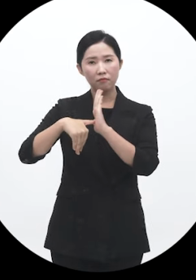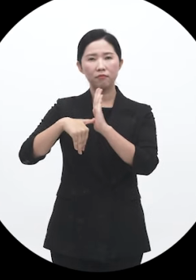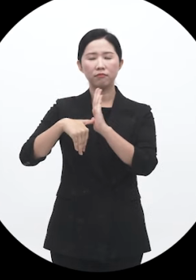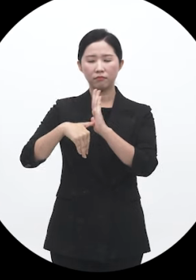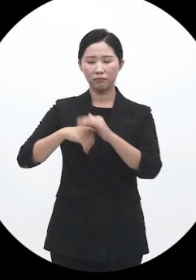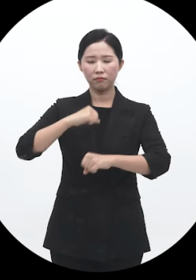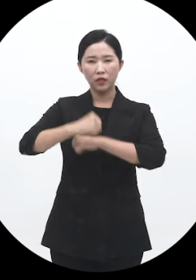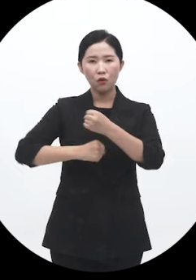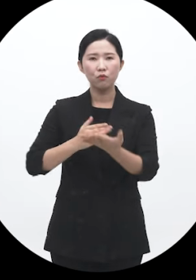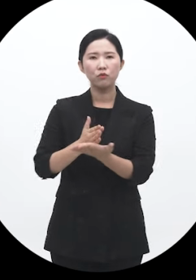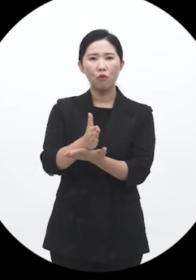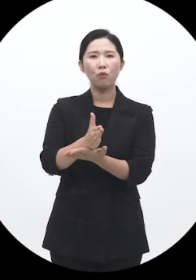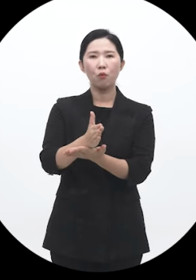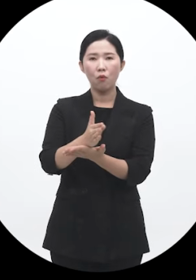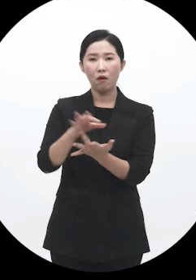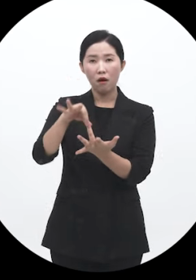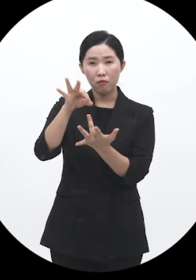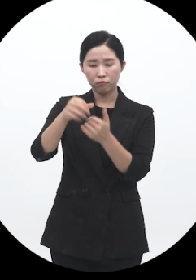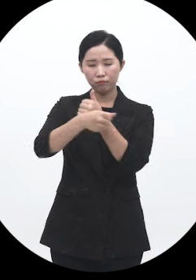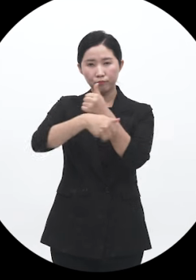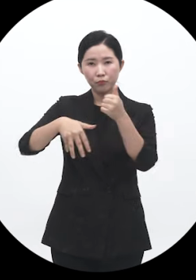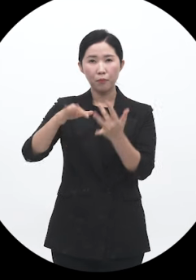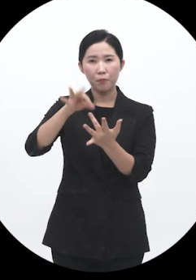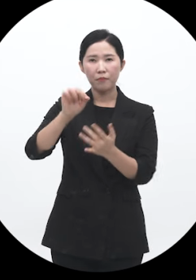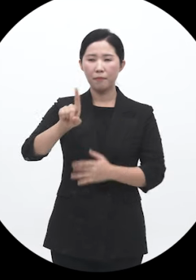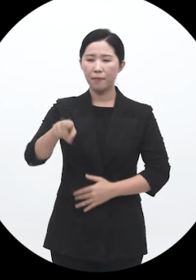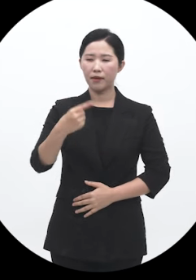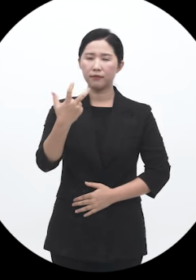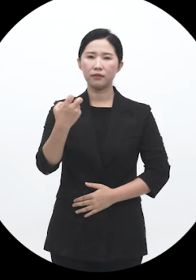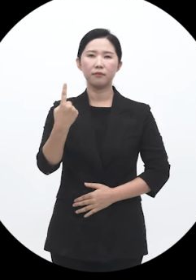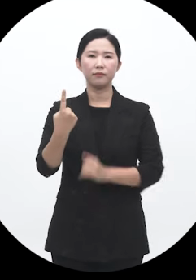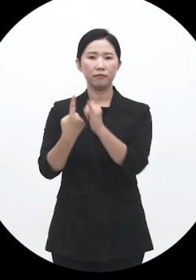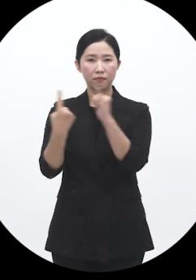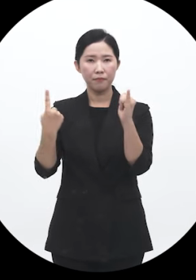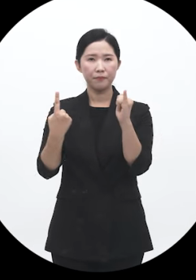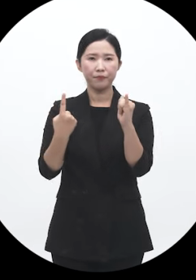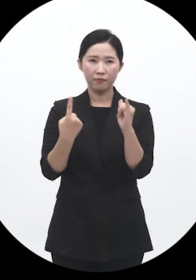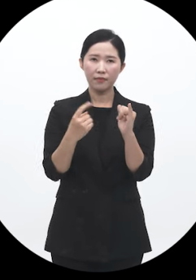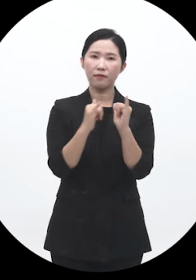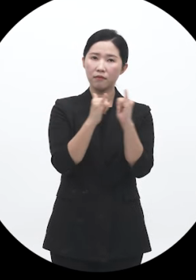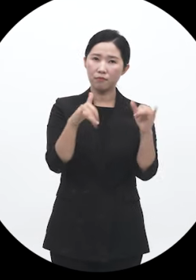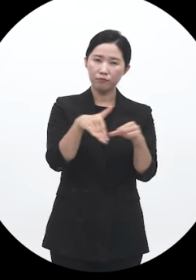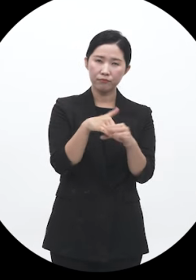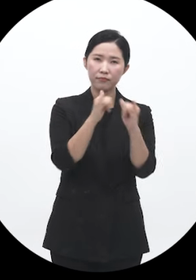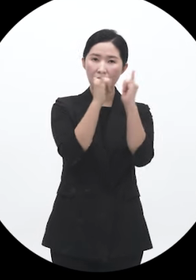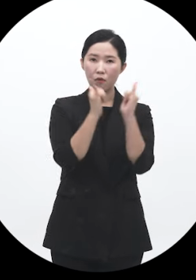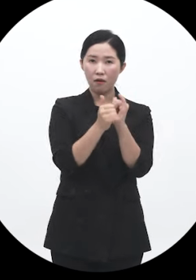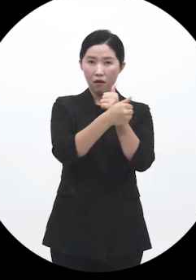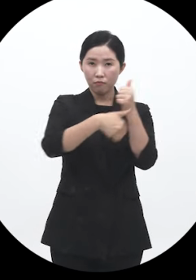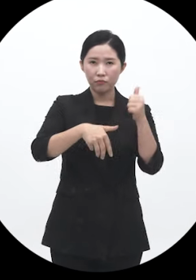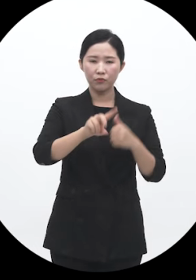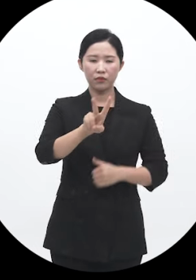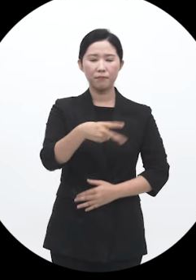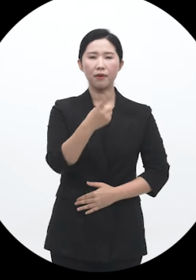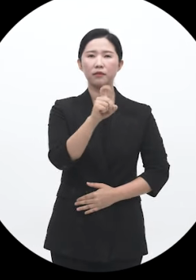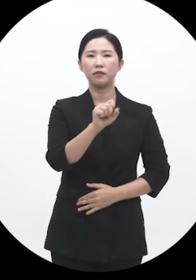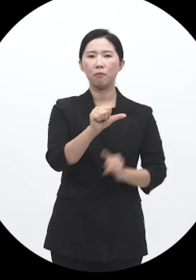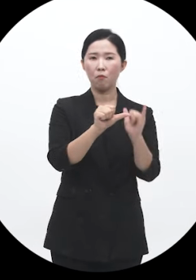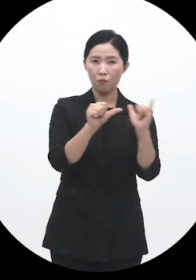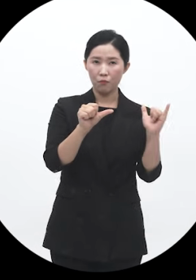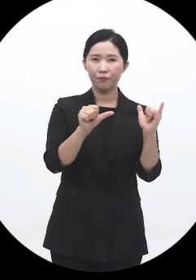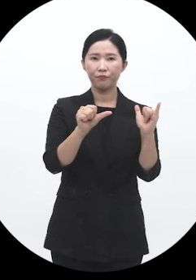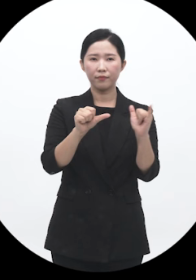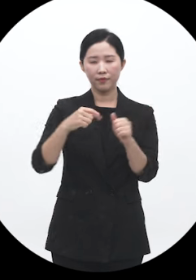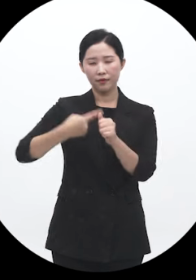2026학년도에도 자유전공학부 171명, 인문사회 계열 215명, 자연공학